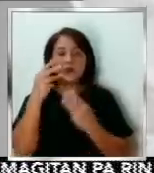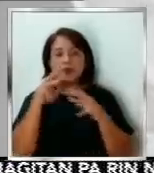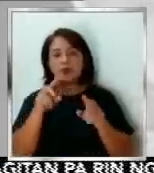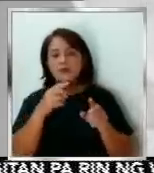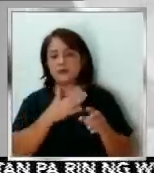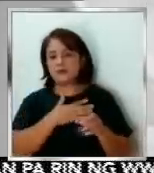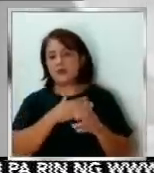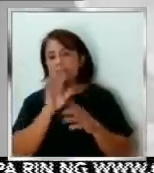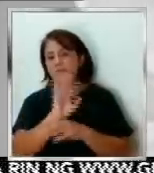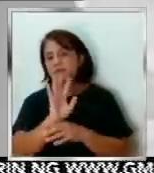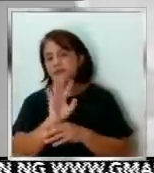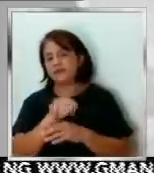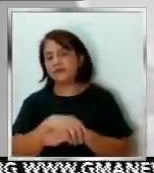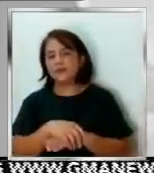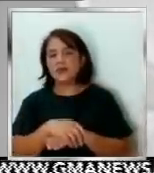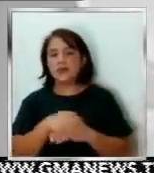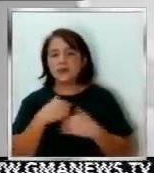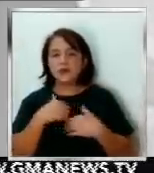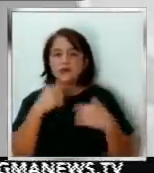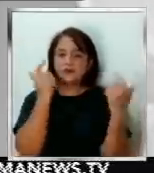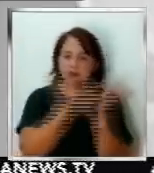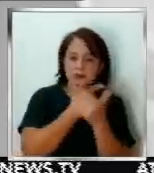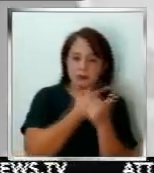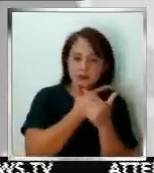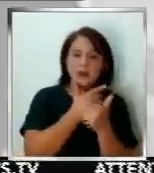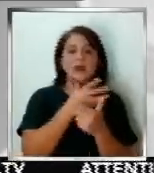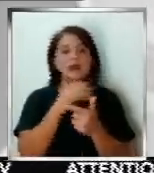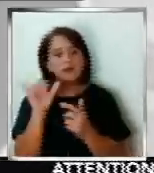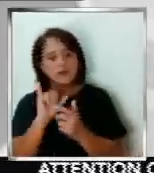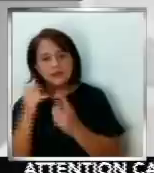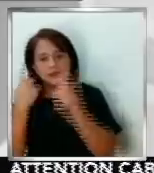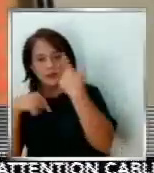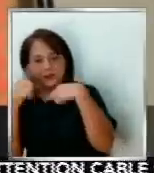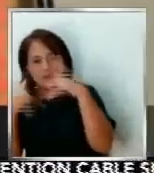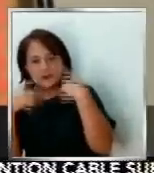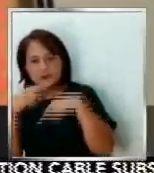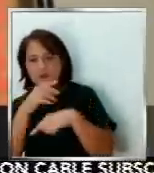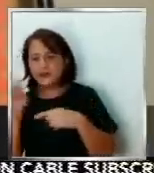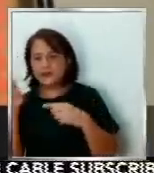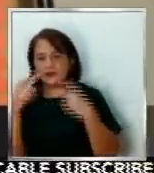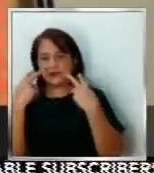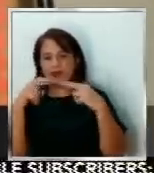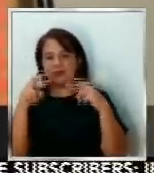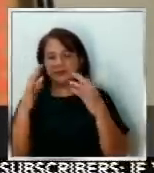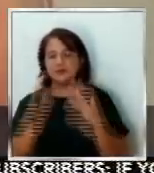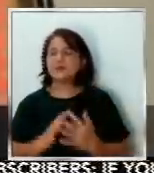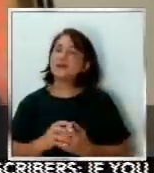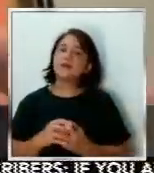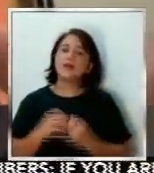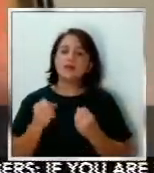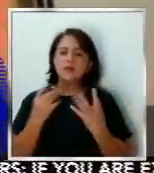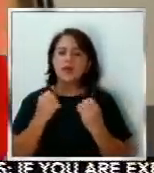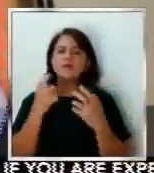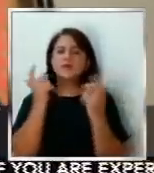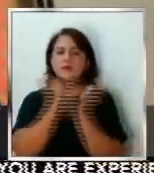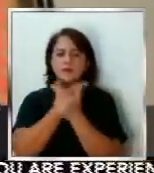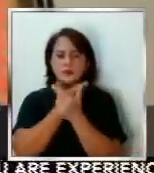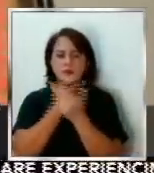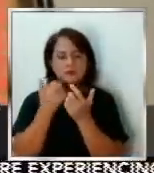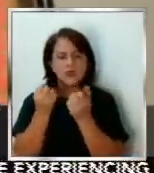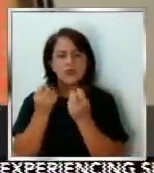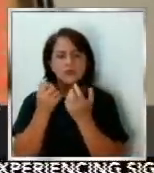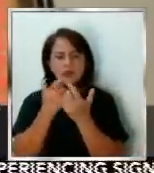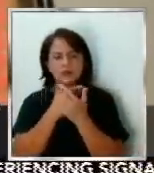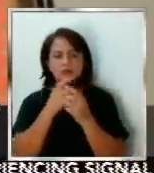na nakapagpatawa at nakapagpaiyak sa mga manonood. There are a lot of comedians na talagang comedy